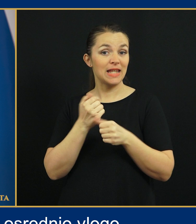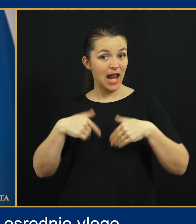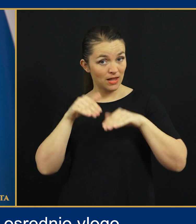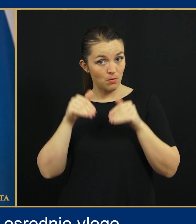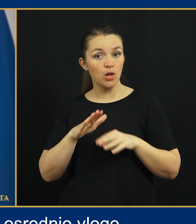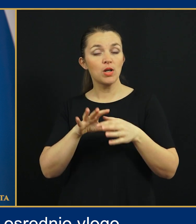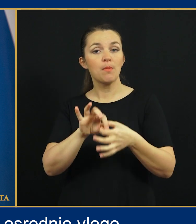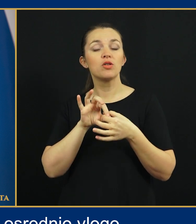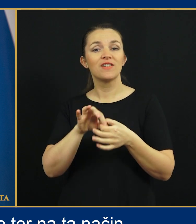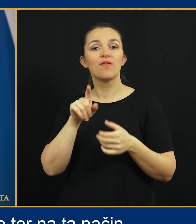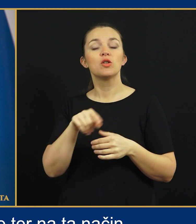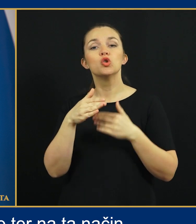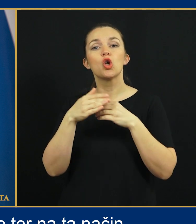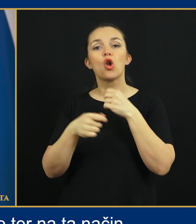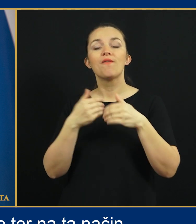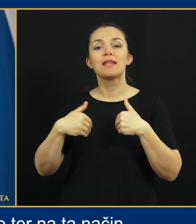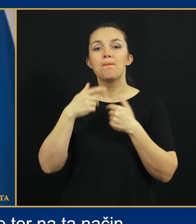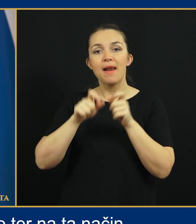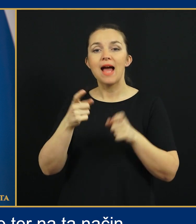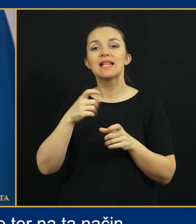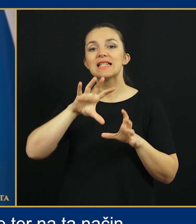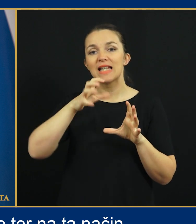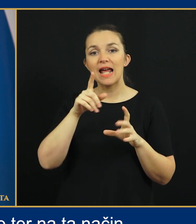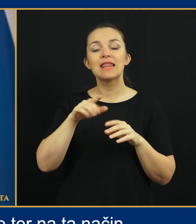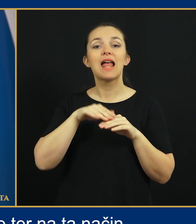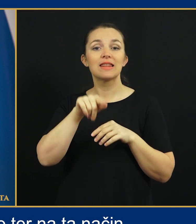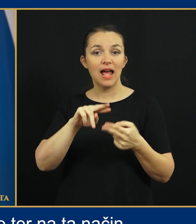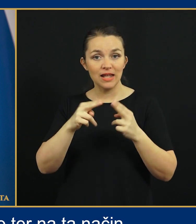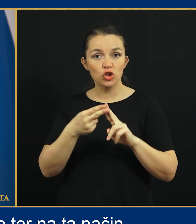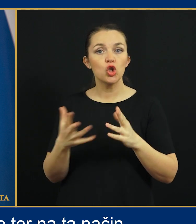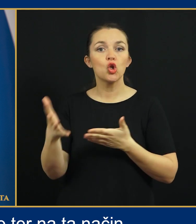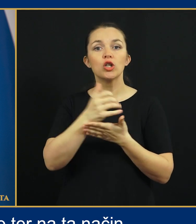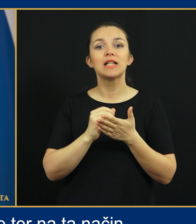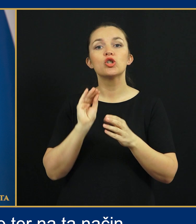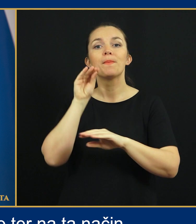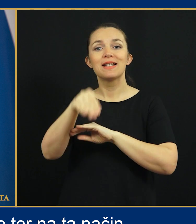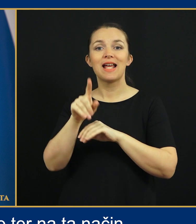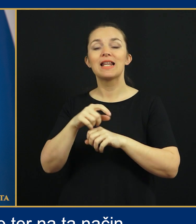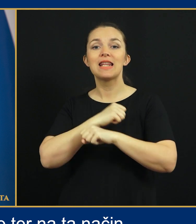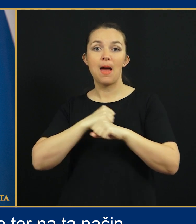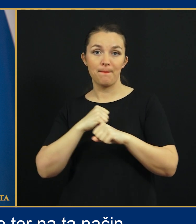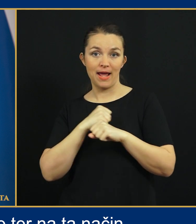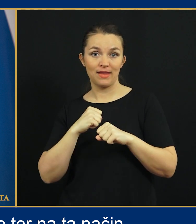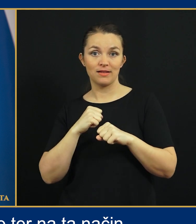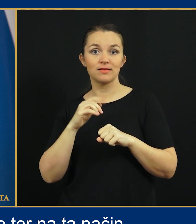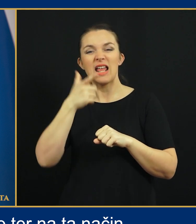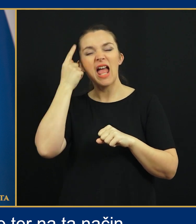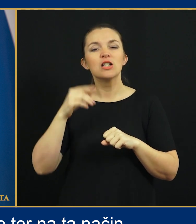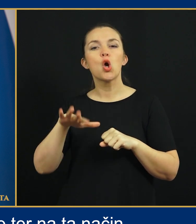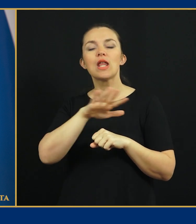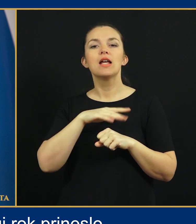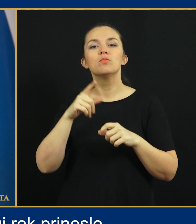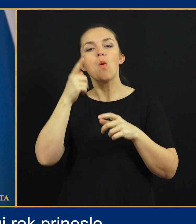moramo na povezovanju in sodelovanju mladih iz regije ter na ta način doseči preseganja in napetosti